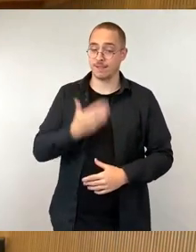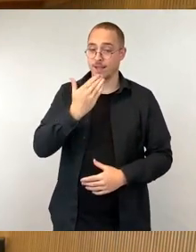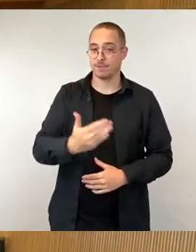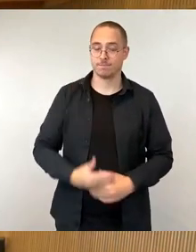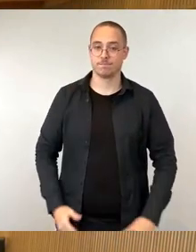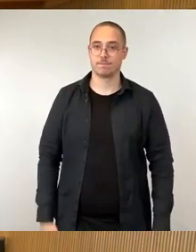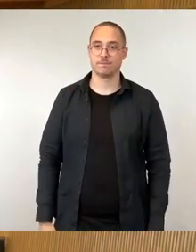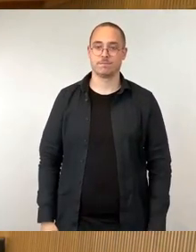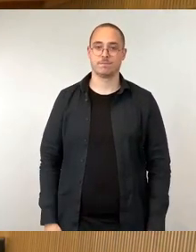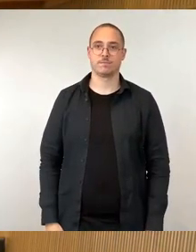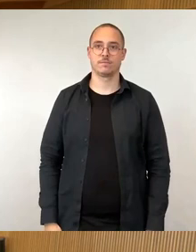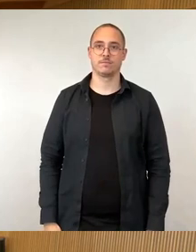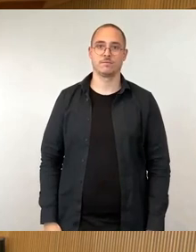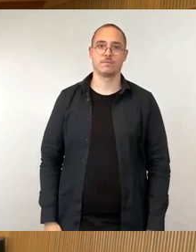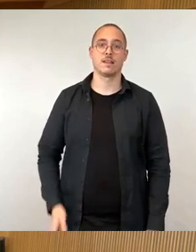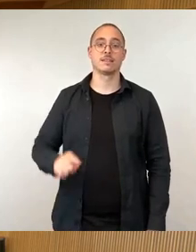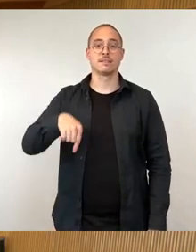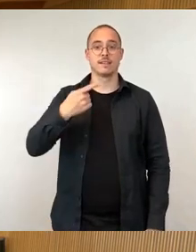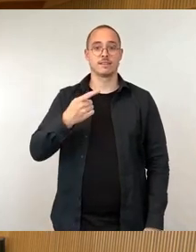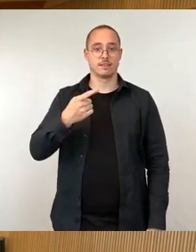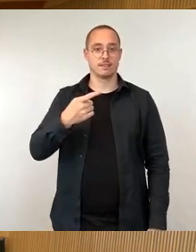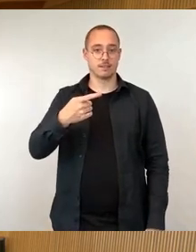Als nächste Wortmeldung Herr Aschenbach.